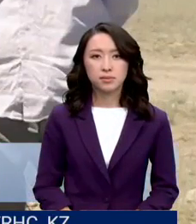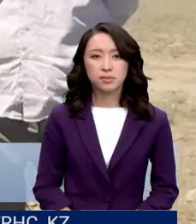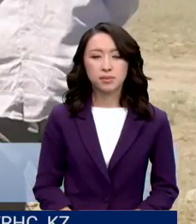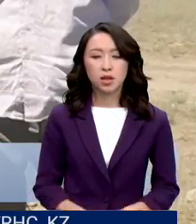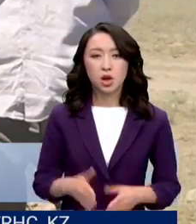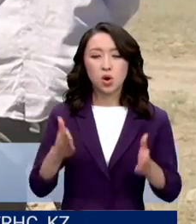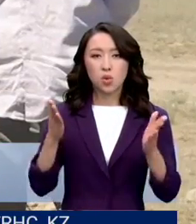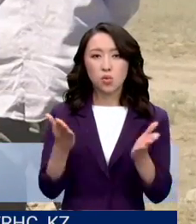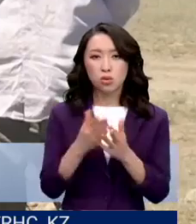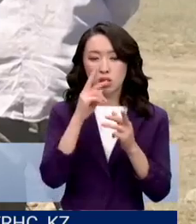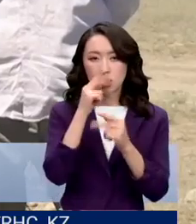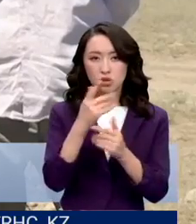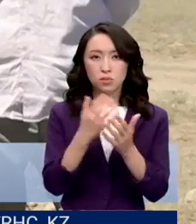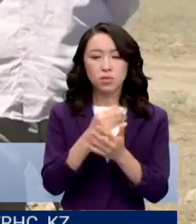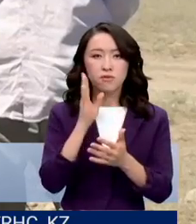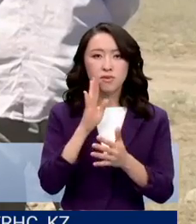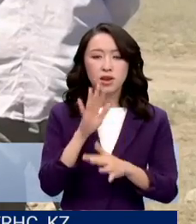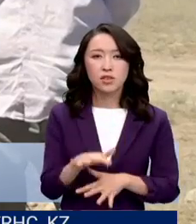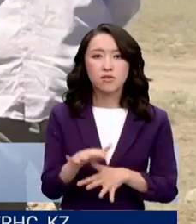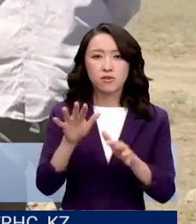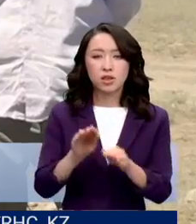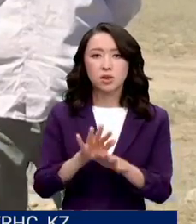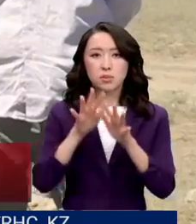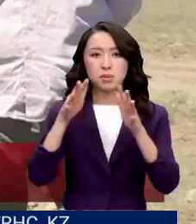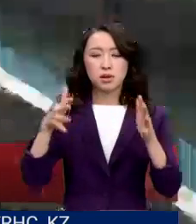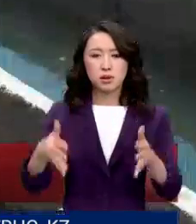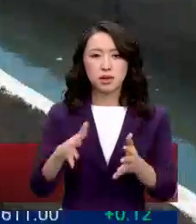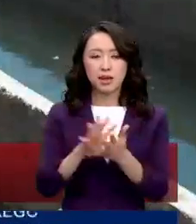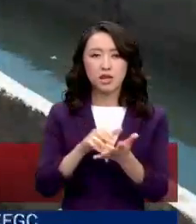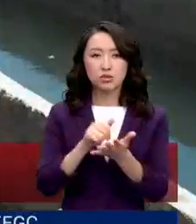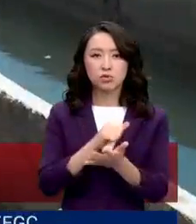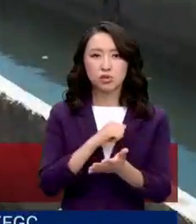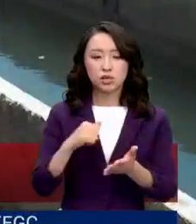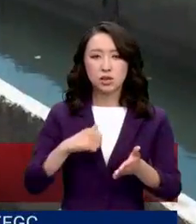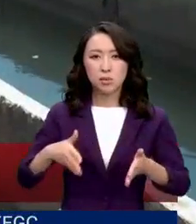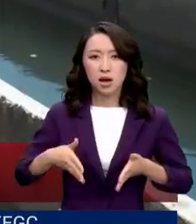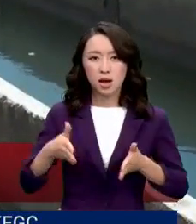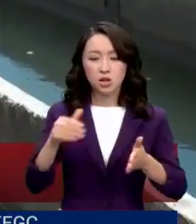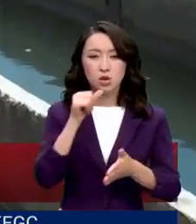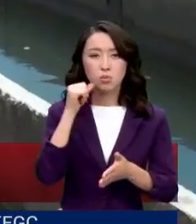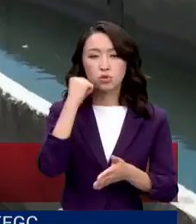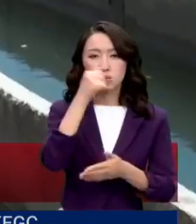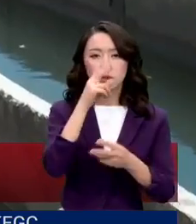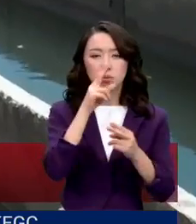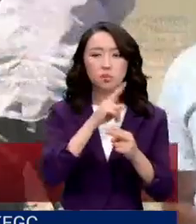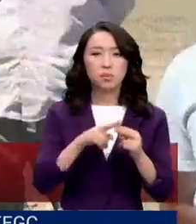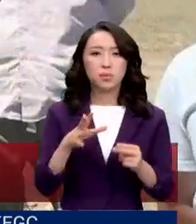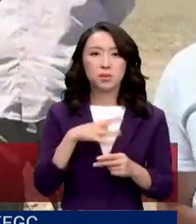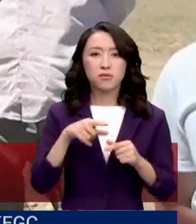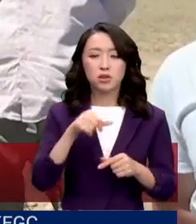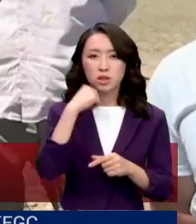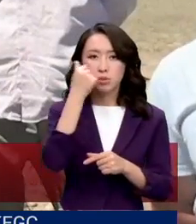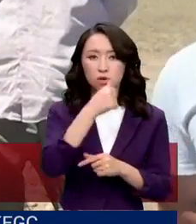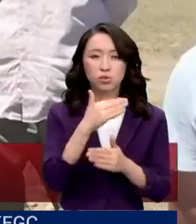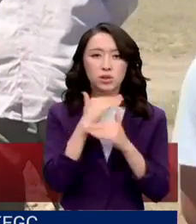Уклон не тот. Из-за него вода идет вверх и переливается через край, разрушая сам канал. В прошлом году мы понесли убытки. В этом году, не